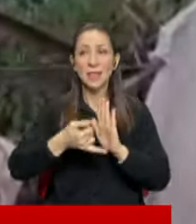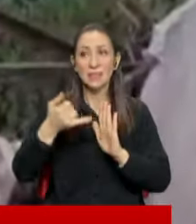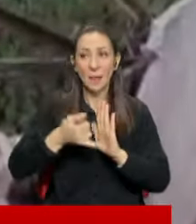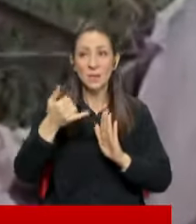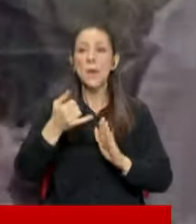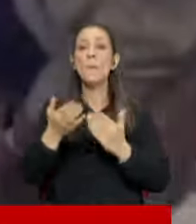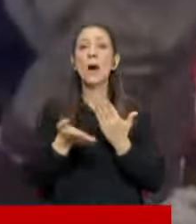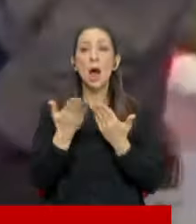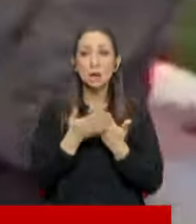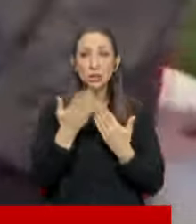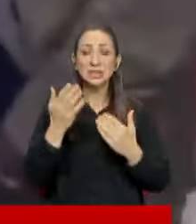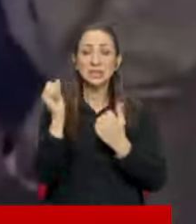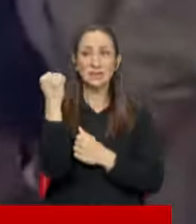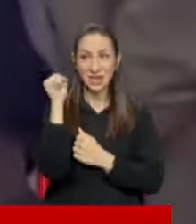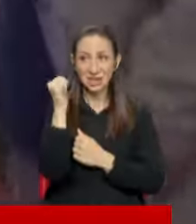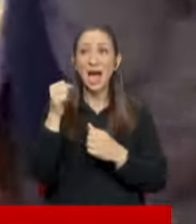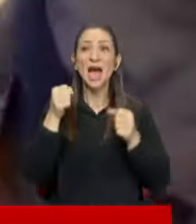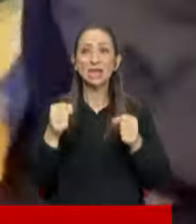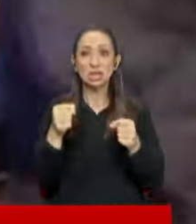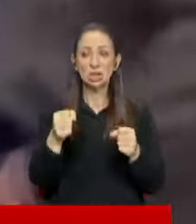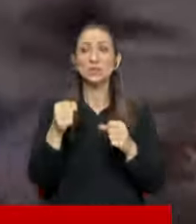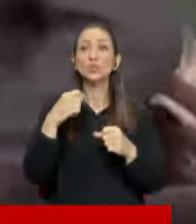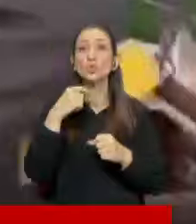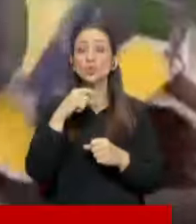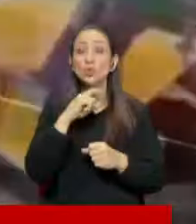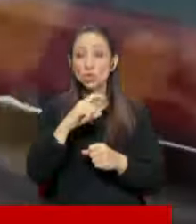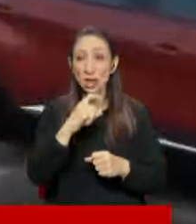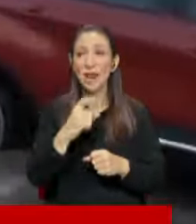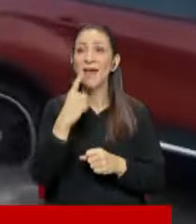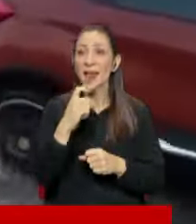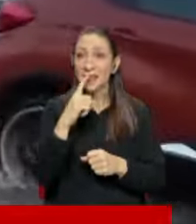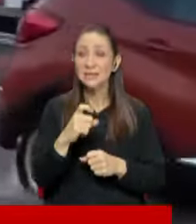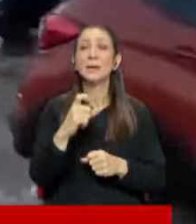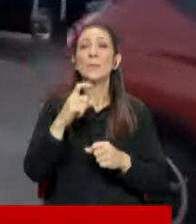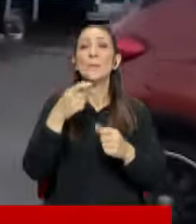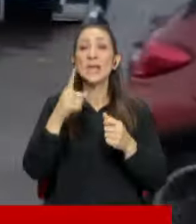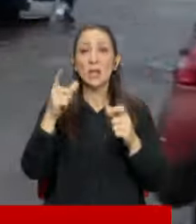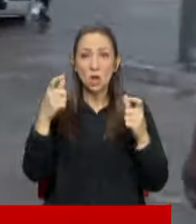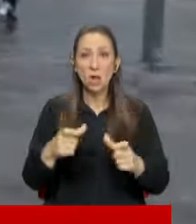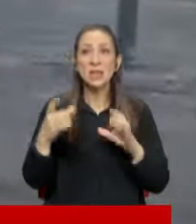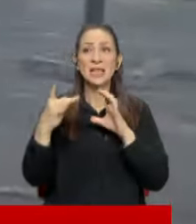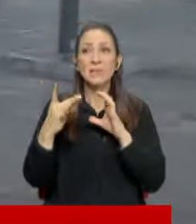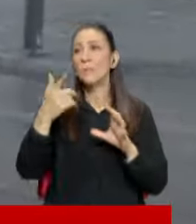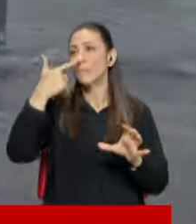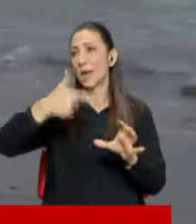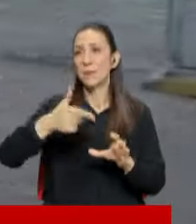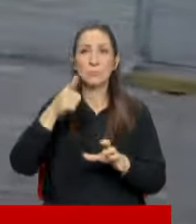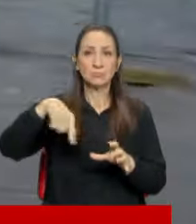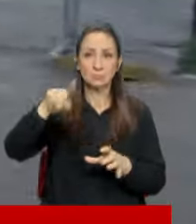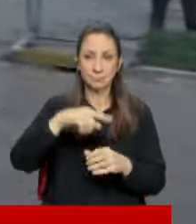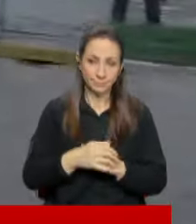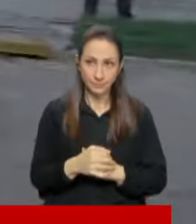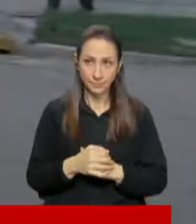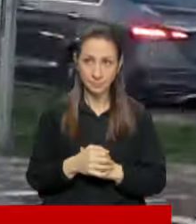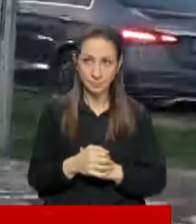Gaziantep, Kahramanmaraş, Sivas, Erzincan, Tunceli, Elazığ, Bingöl, Diyarbakır ve Batman.